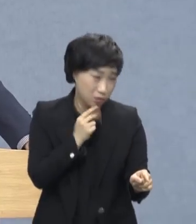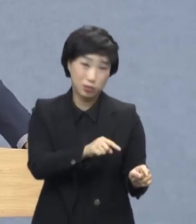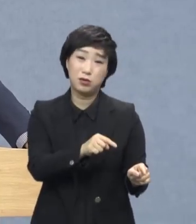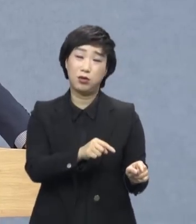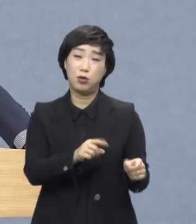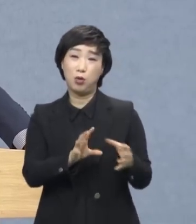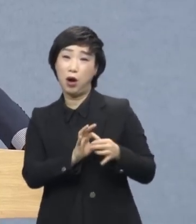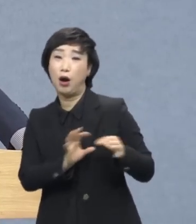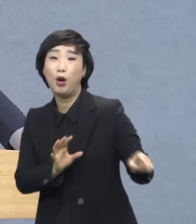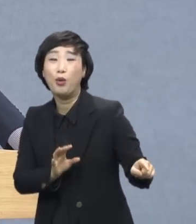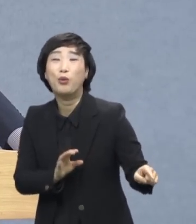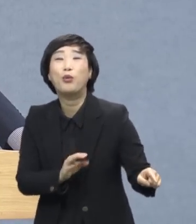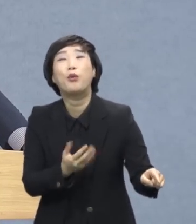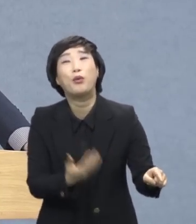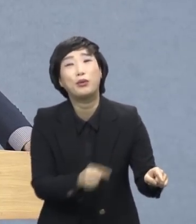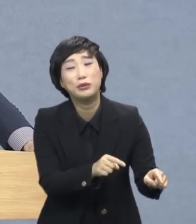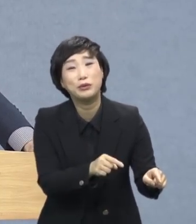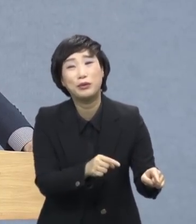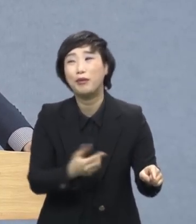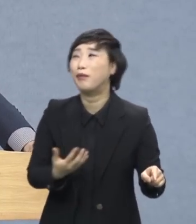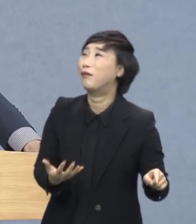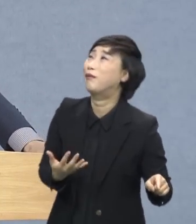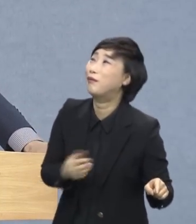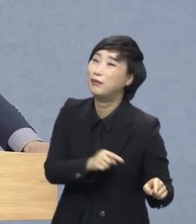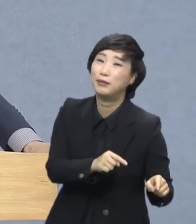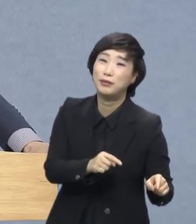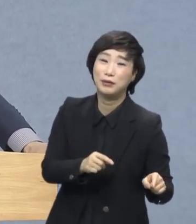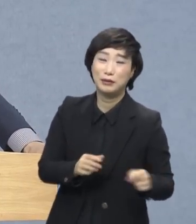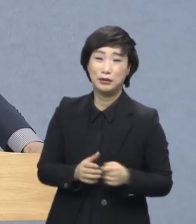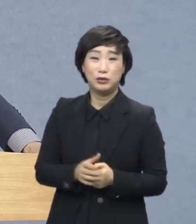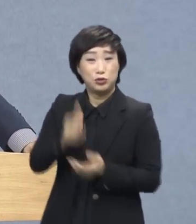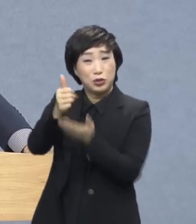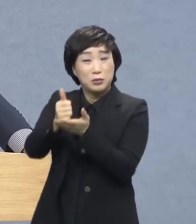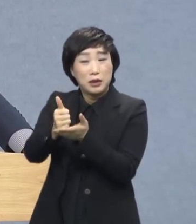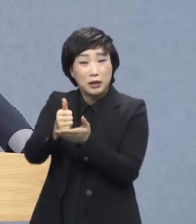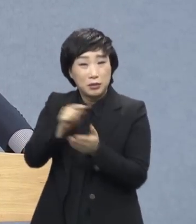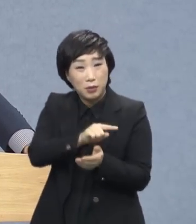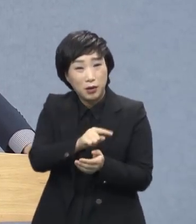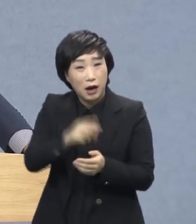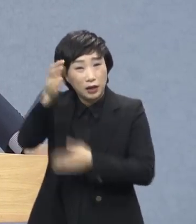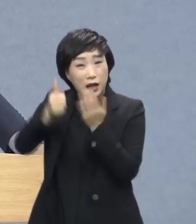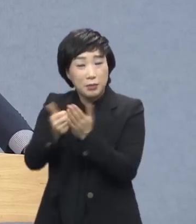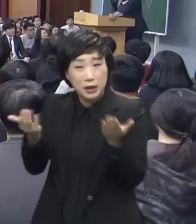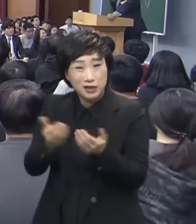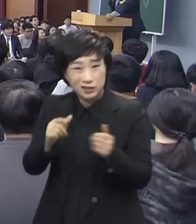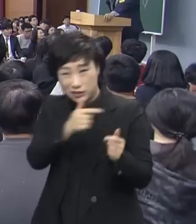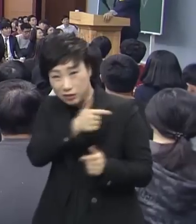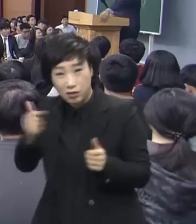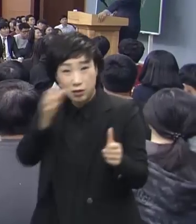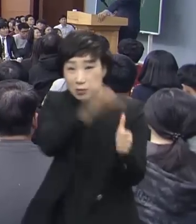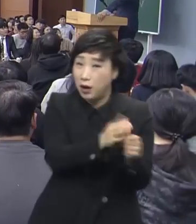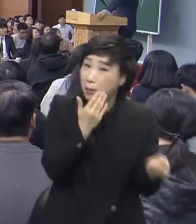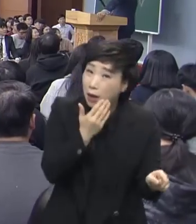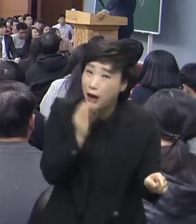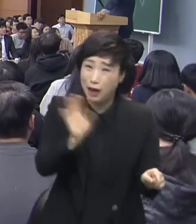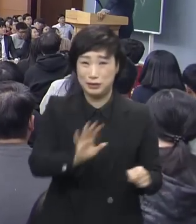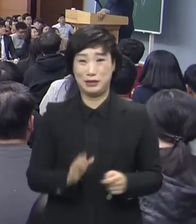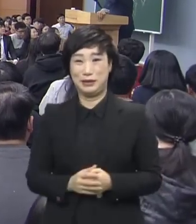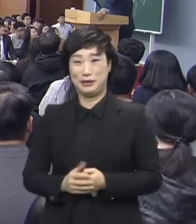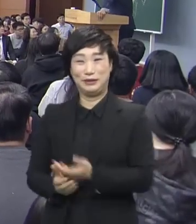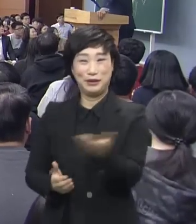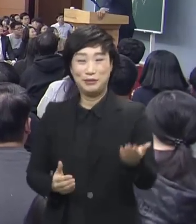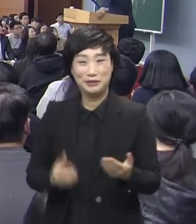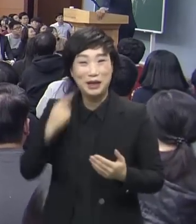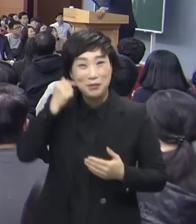그와 상대할 때 어떻게 그를 믿고 하나님이 큰 일을 할 수 있겠는가. 자, 여러분의